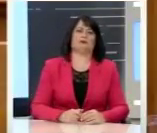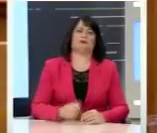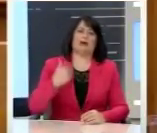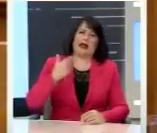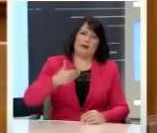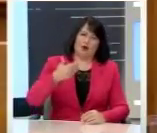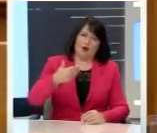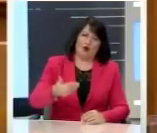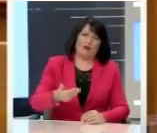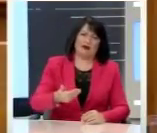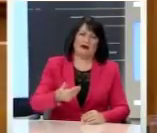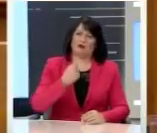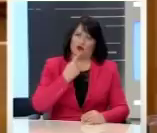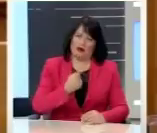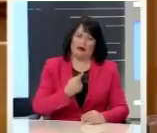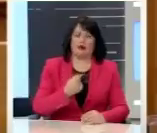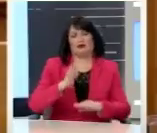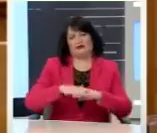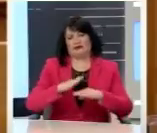Και επόμενη εμπλοκή.